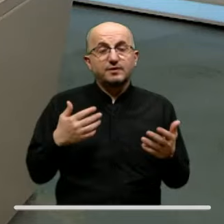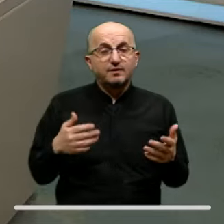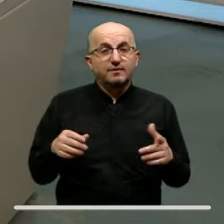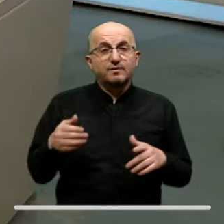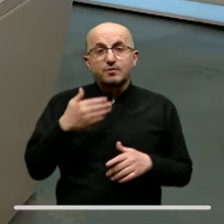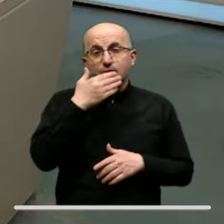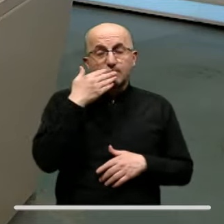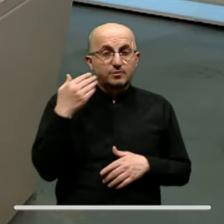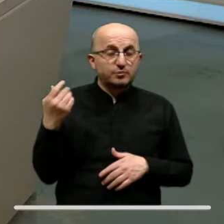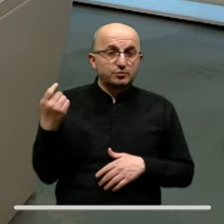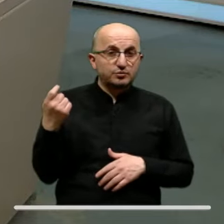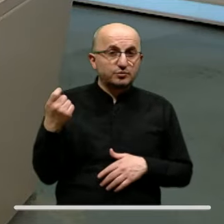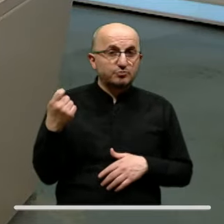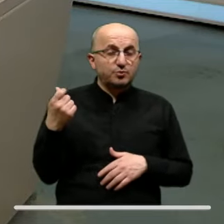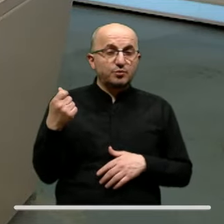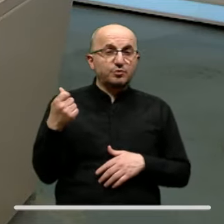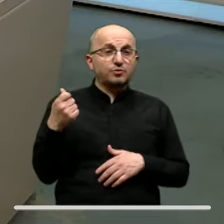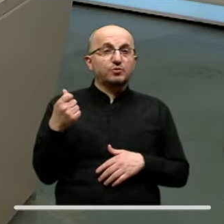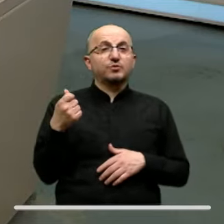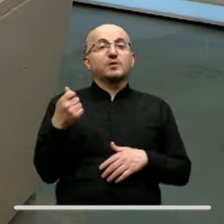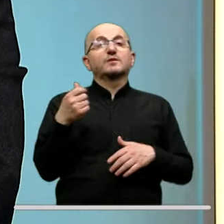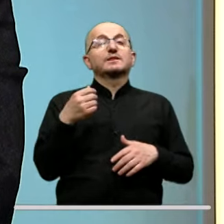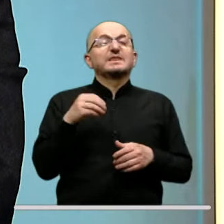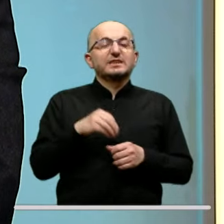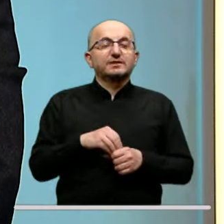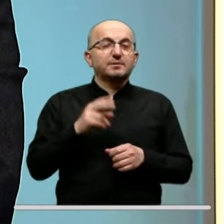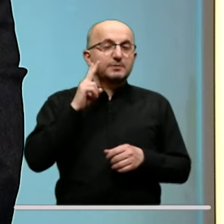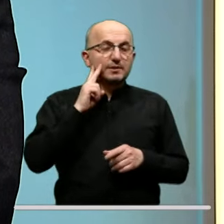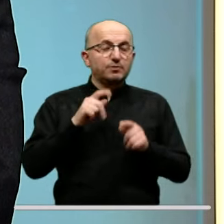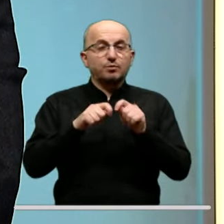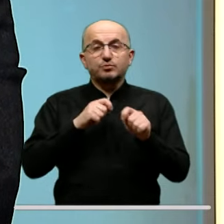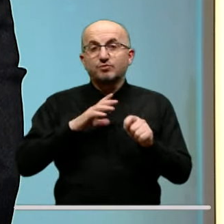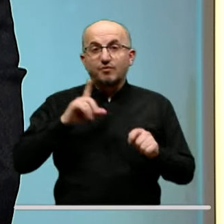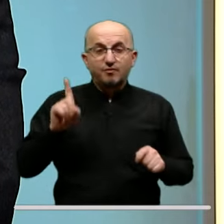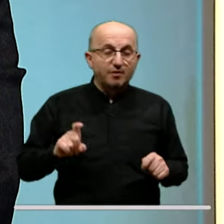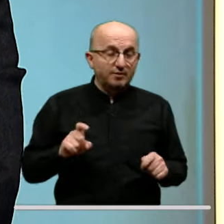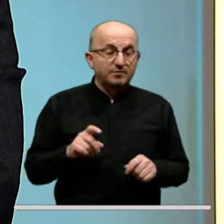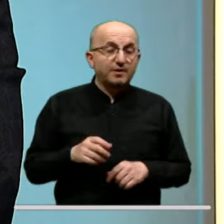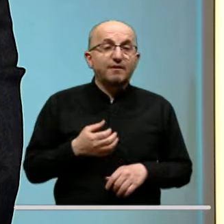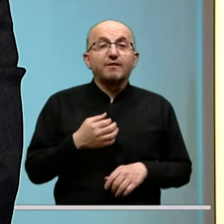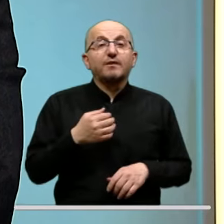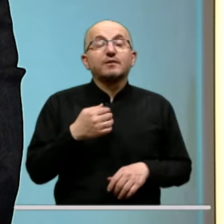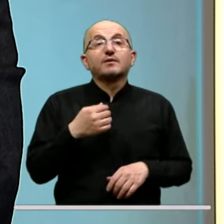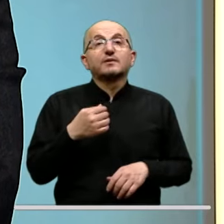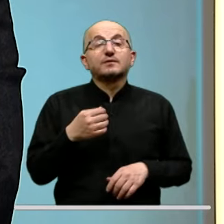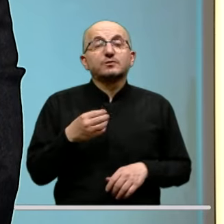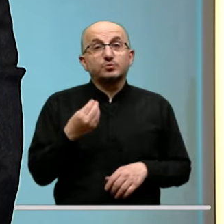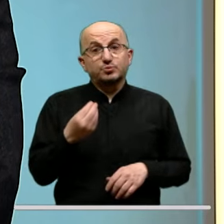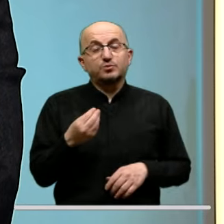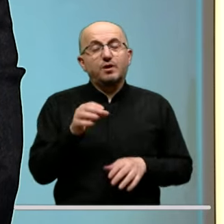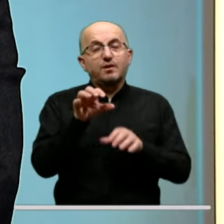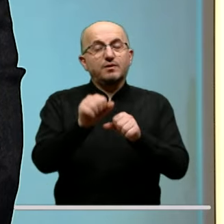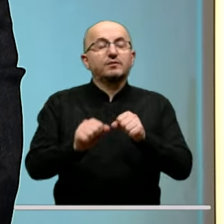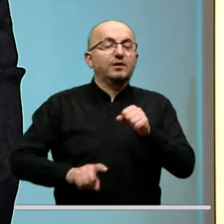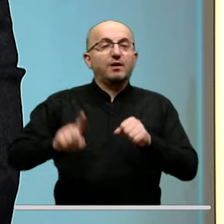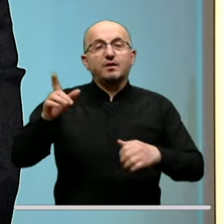fidye için de bir zenginlik ölçüsü var mı diyor Evet fidye için bir zenginlik ölçüsü yoktur Kardeşimiz çok güzel yakaladı